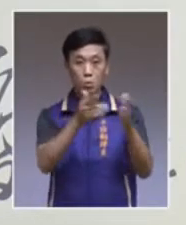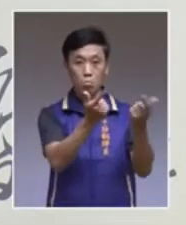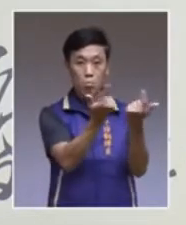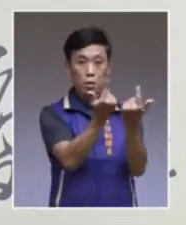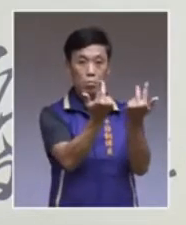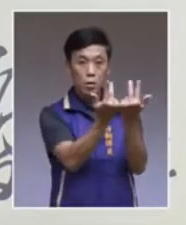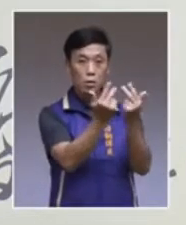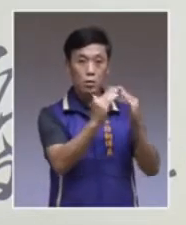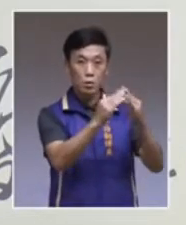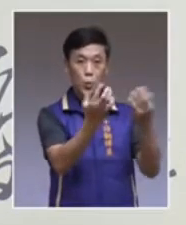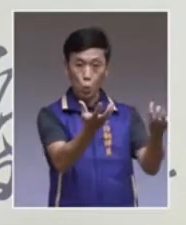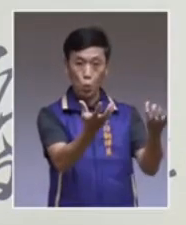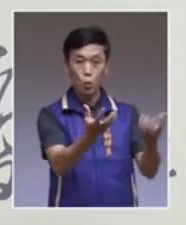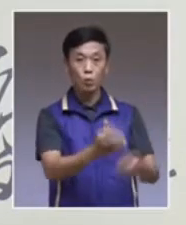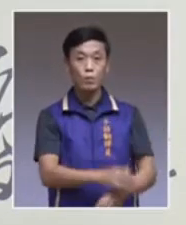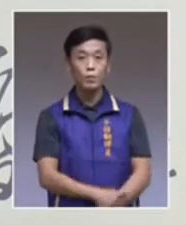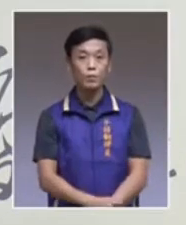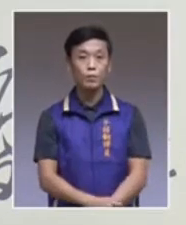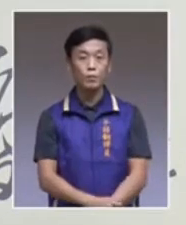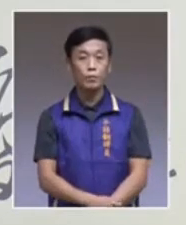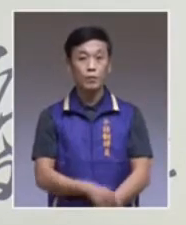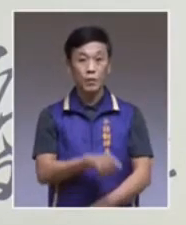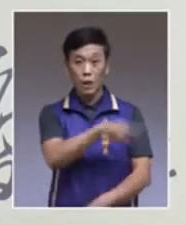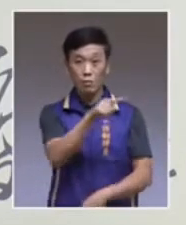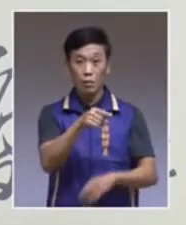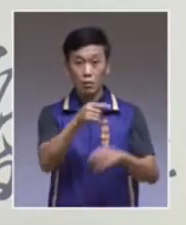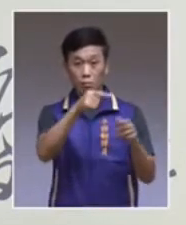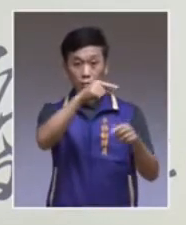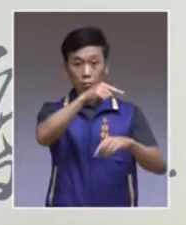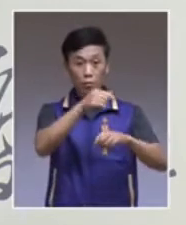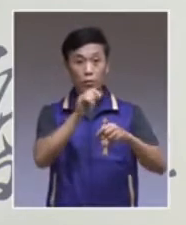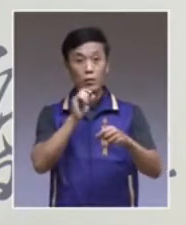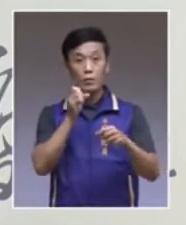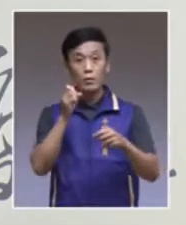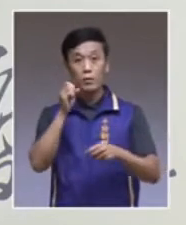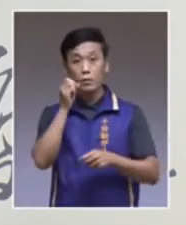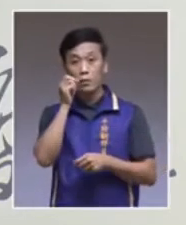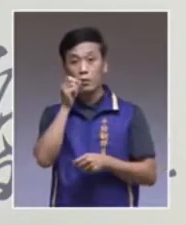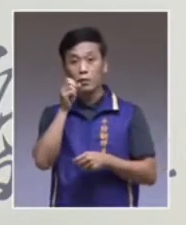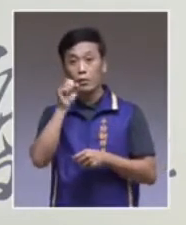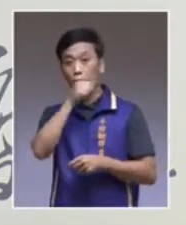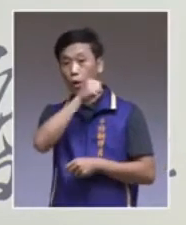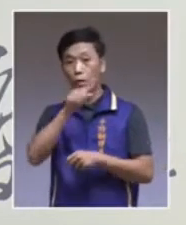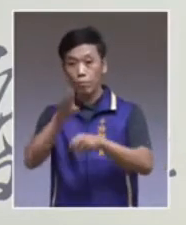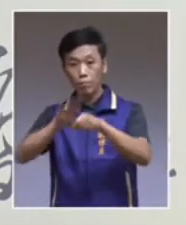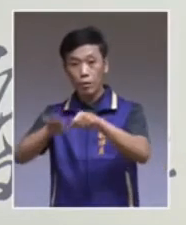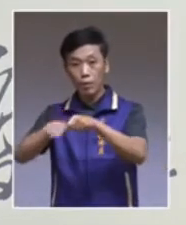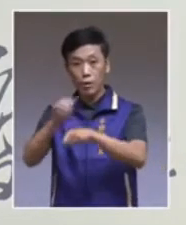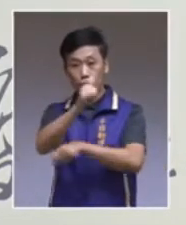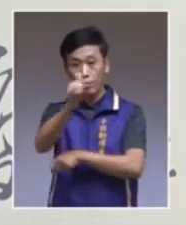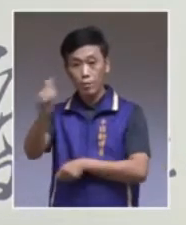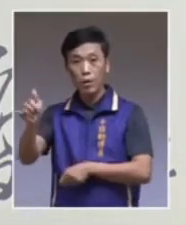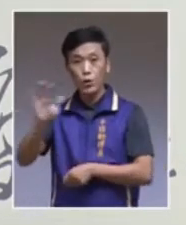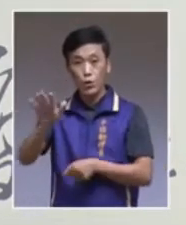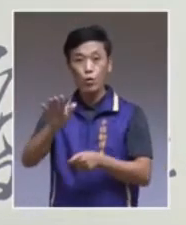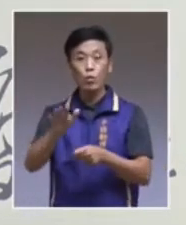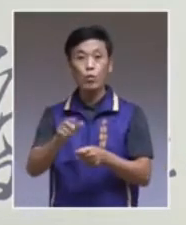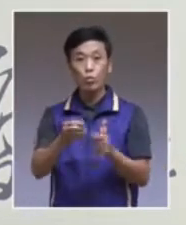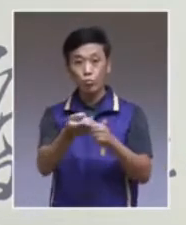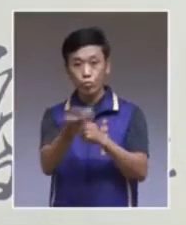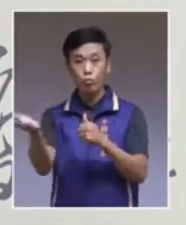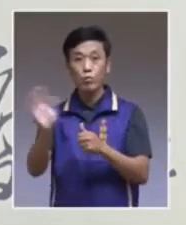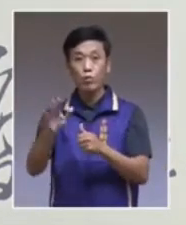地区然后因为移动的关系到邻近的县市。那昨天我们也公布了